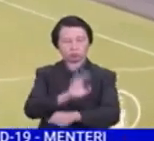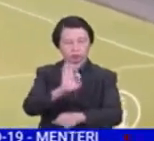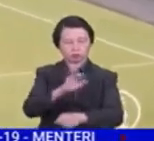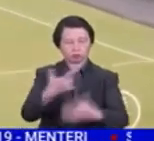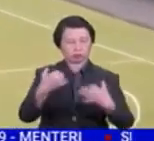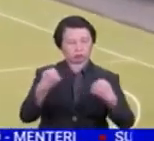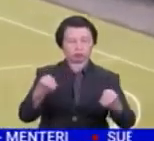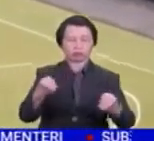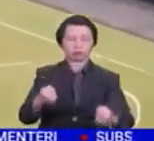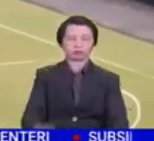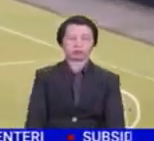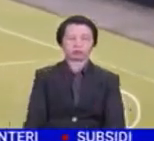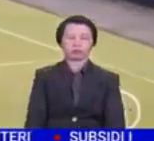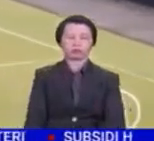mantap hai hai